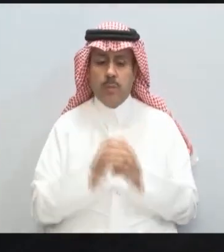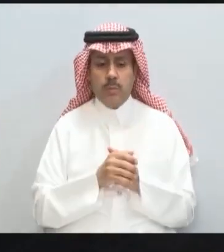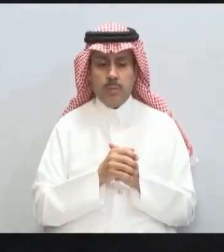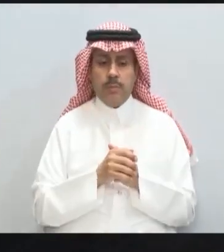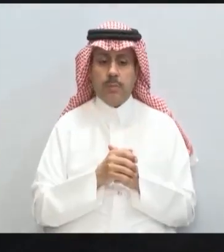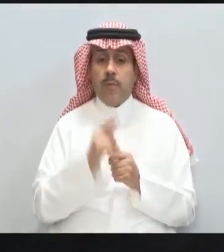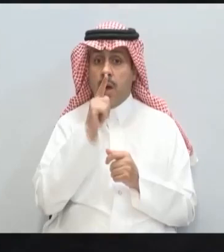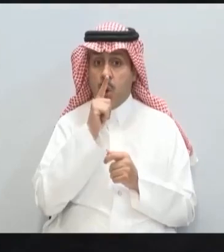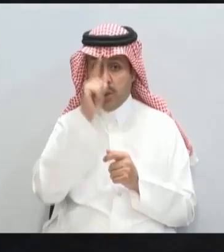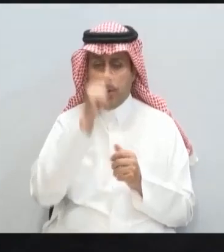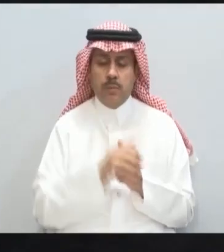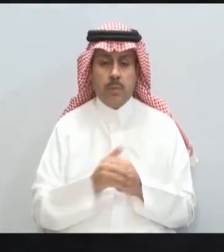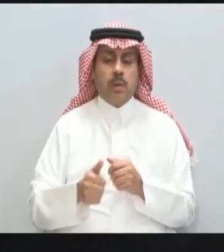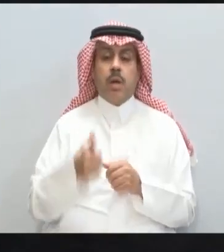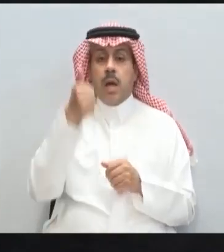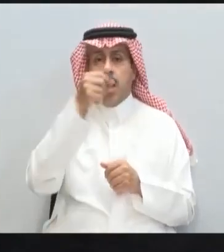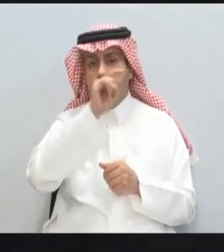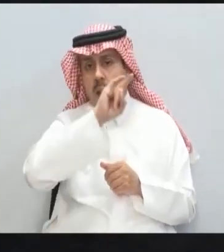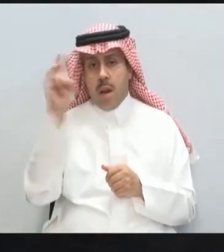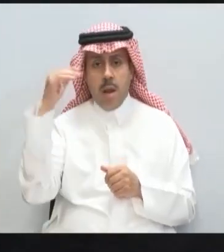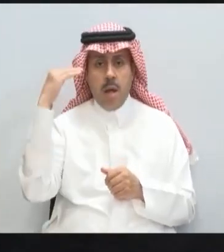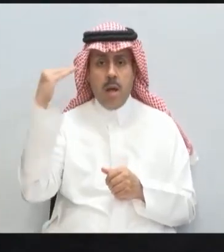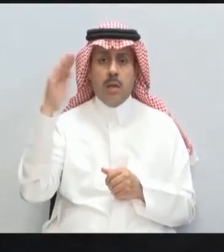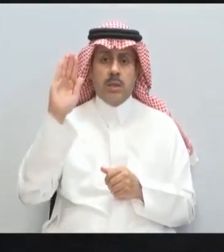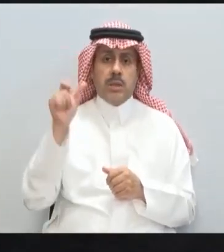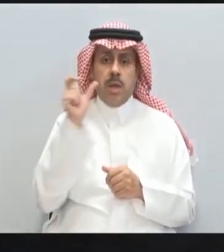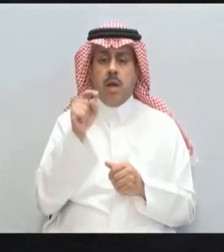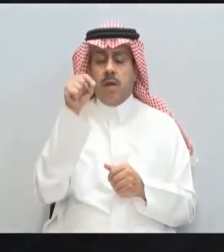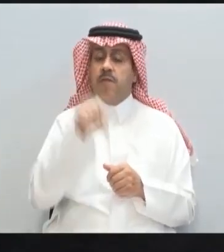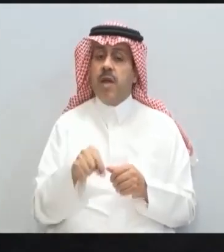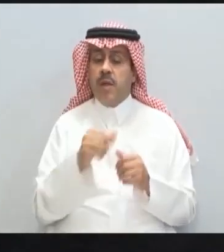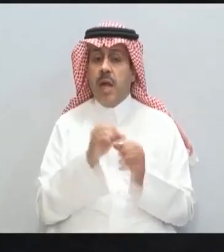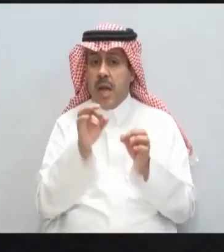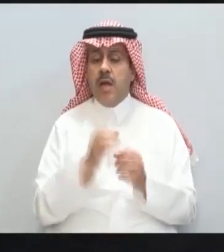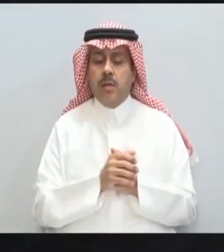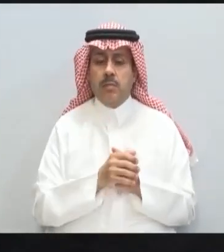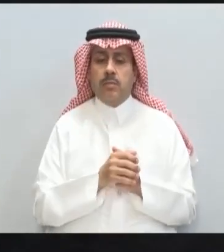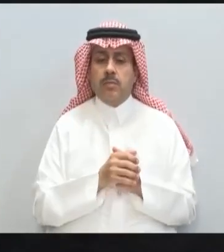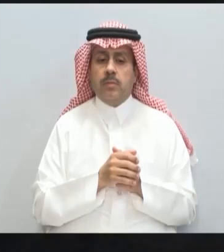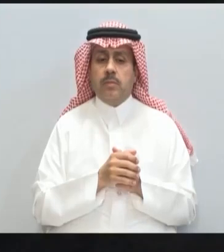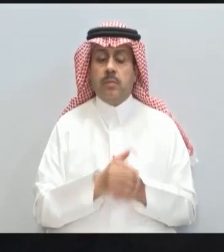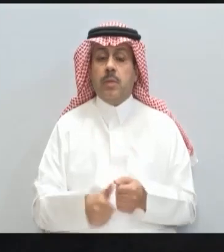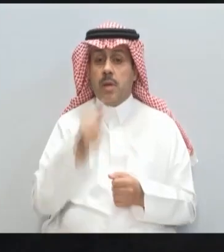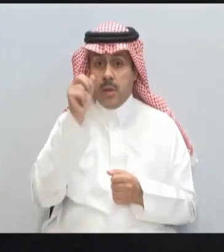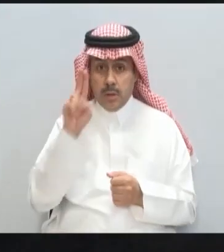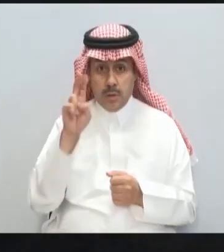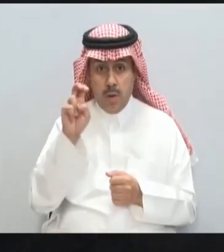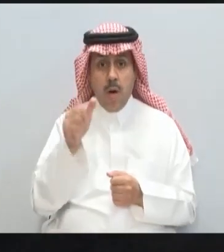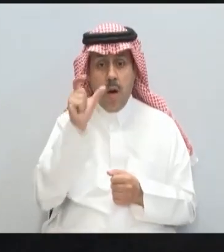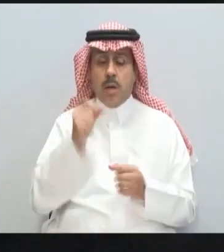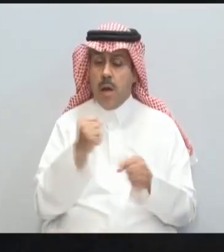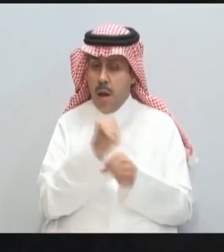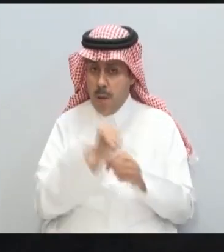ايضا في قوله تعالى الاحسان ما المراد بالاحسان ايها الطلاب والطالبات احسنتم هو اتقان العمل